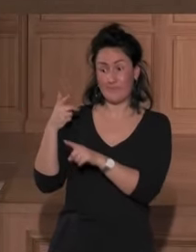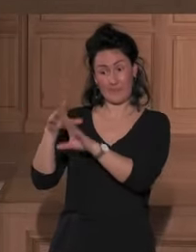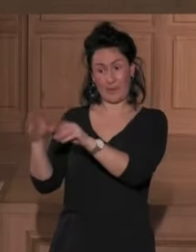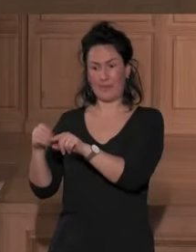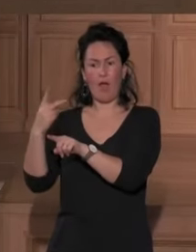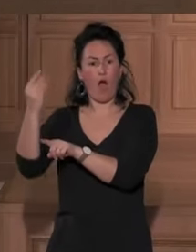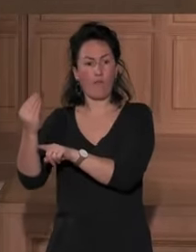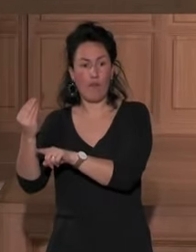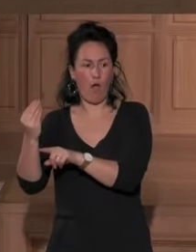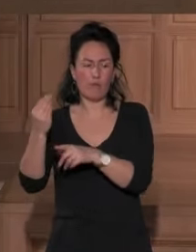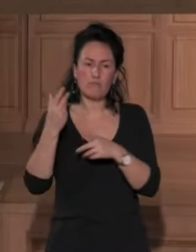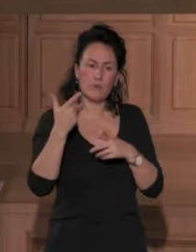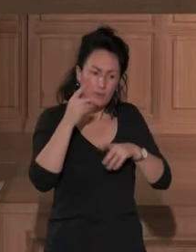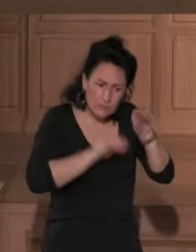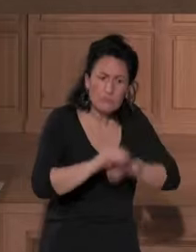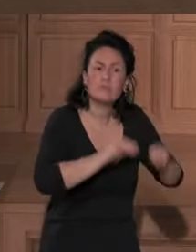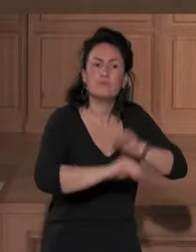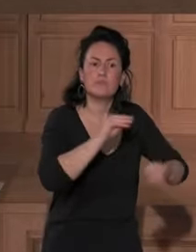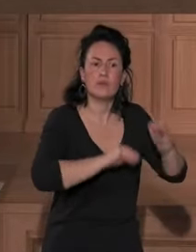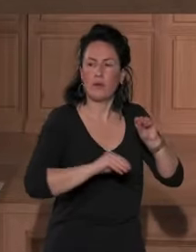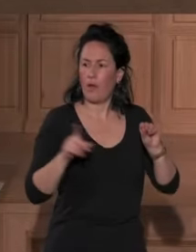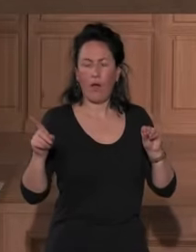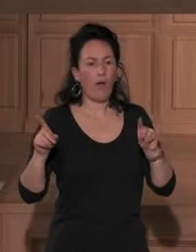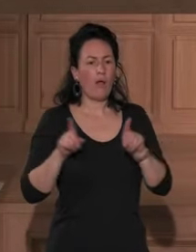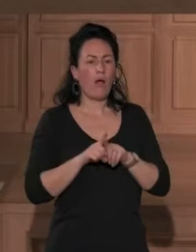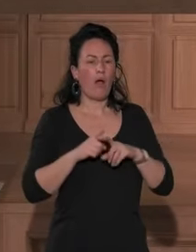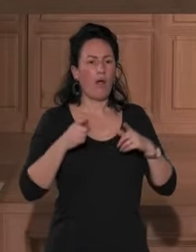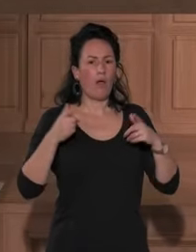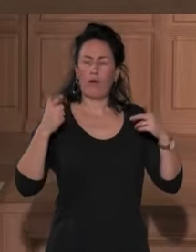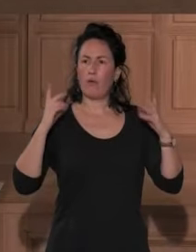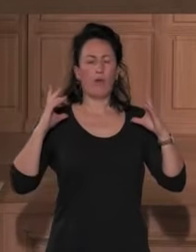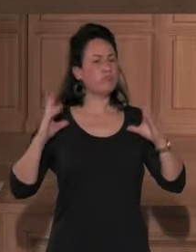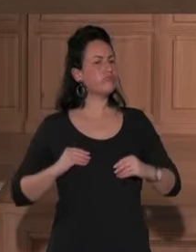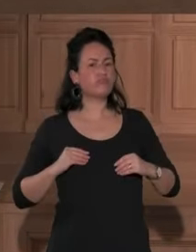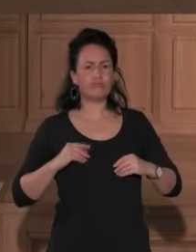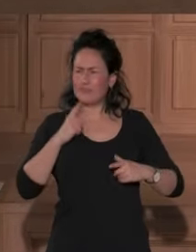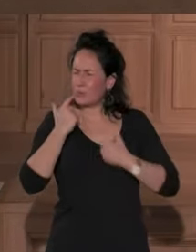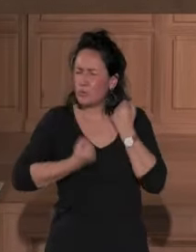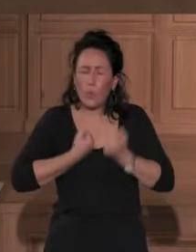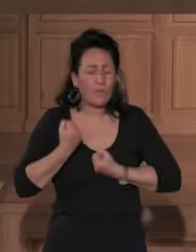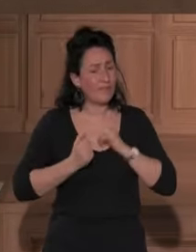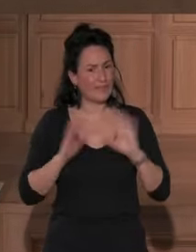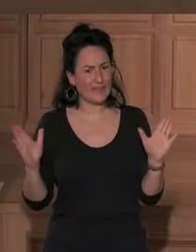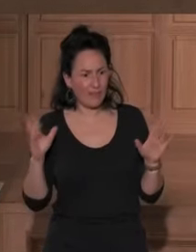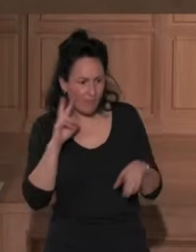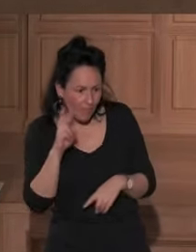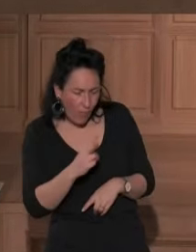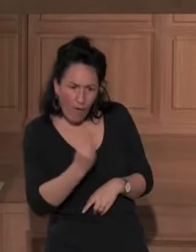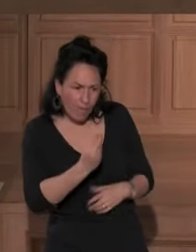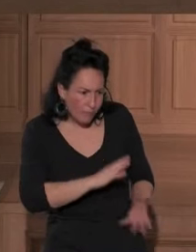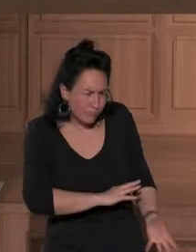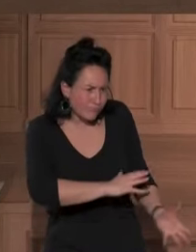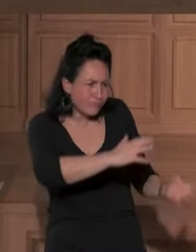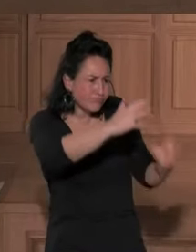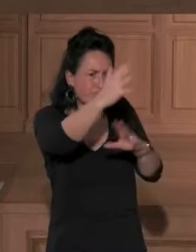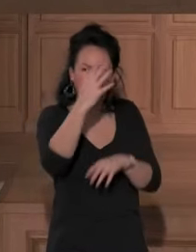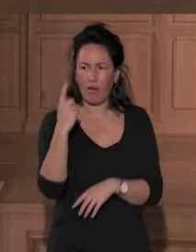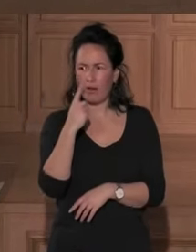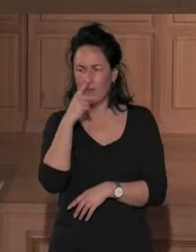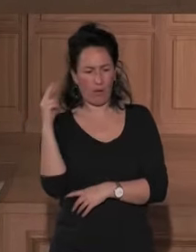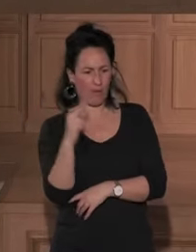charge, ils ne souffrent plus. Quand ils ont les résultats de progrès que font les enfants, ils sont heureux, ils sont fiers aussi de leurs